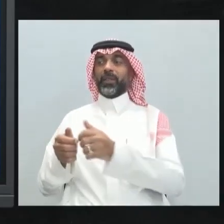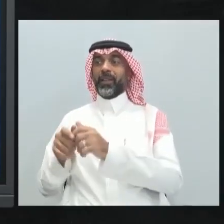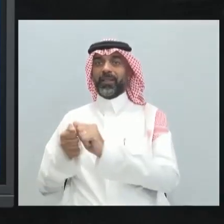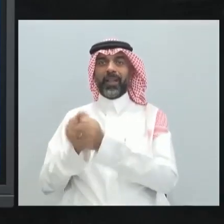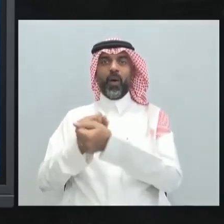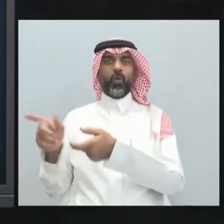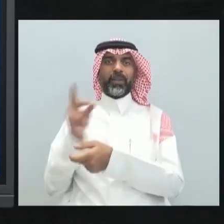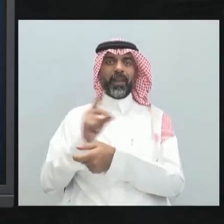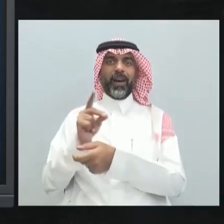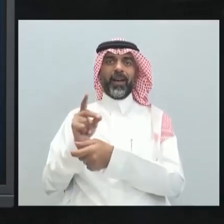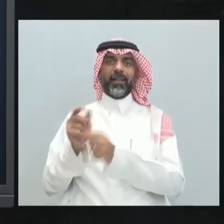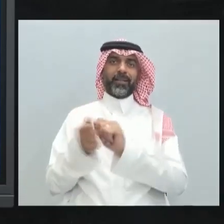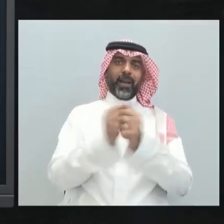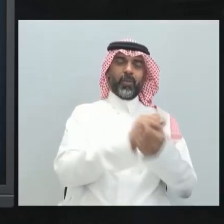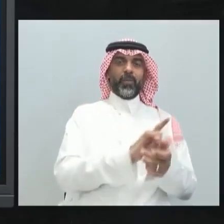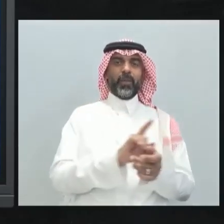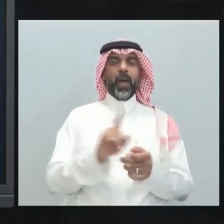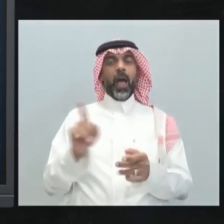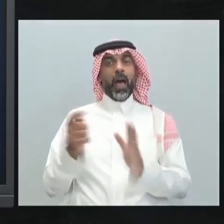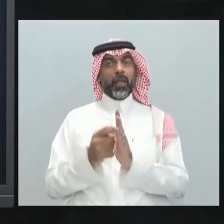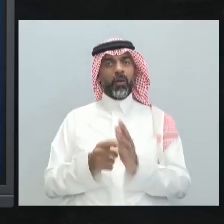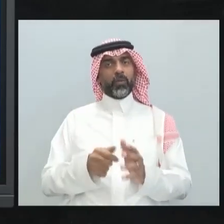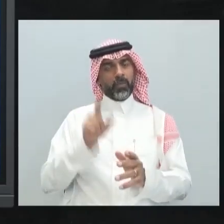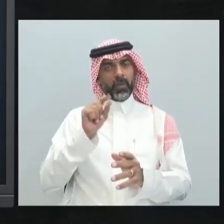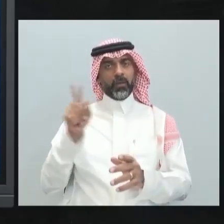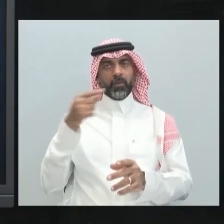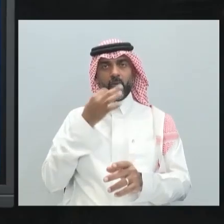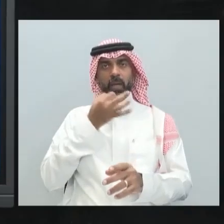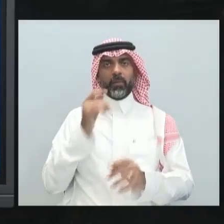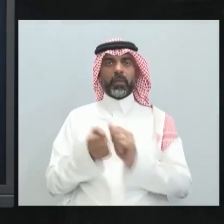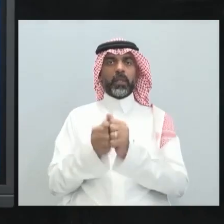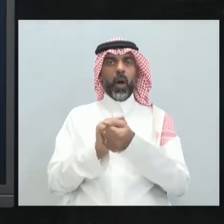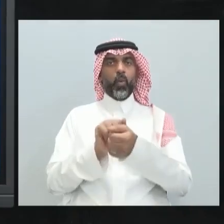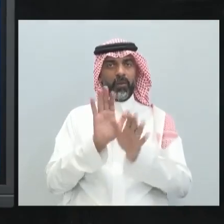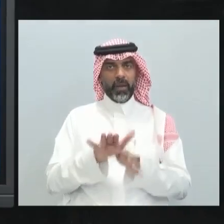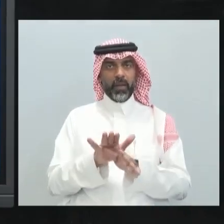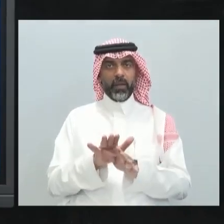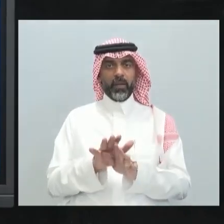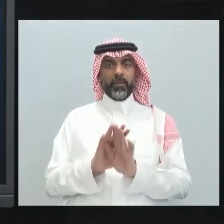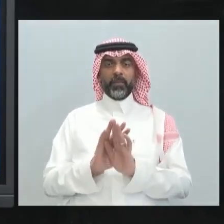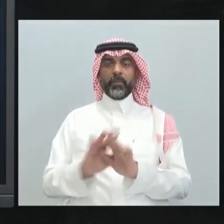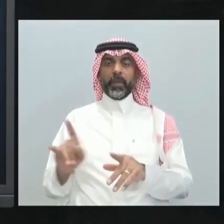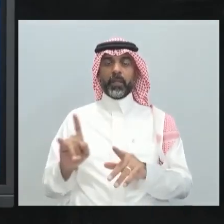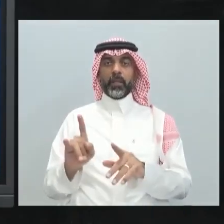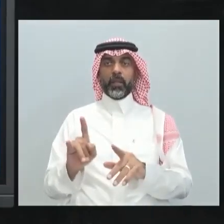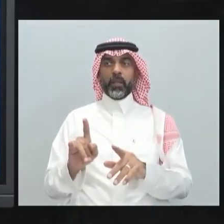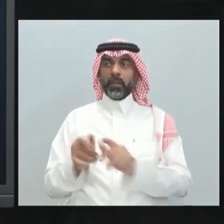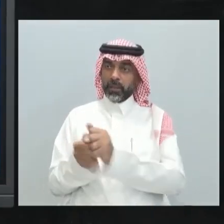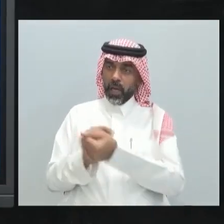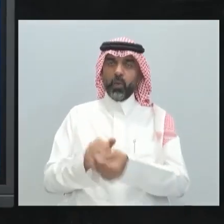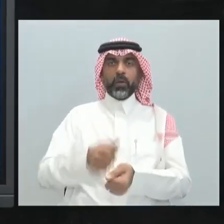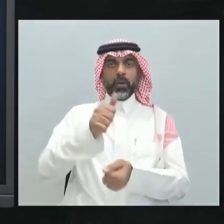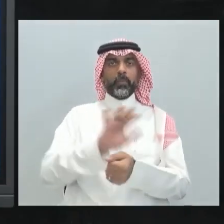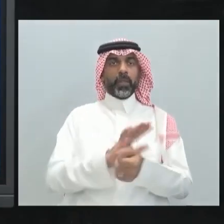طاقه هذا القانون يؤمن بالتحول في هذه الطاقه ولكن يذكر ان الطاقه لا تستحدث لا تفنى هذه